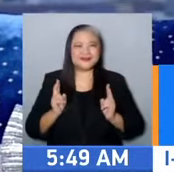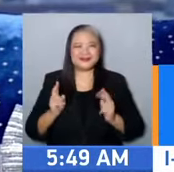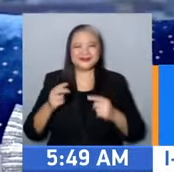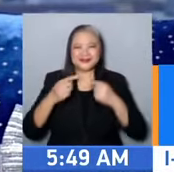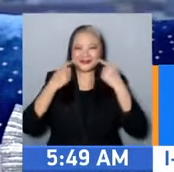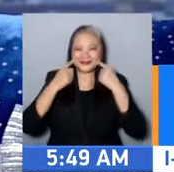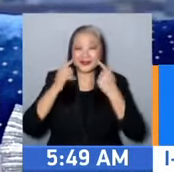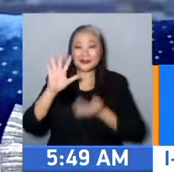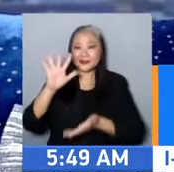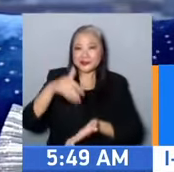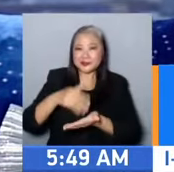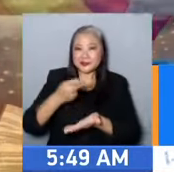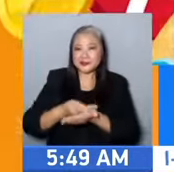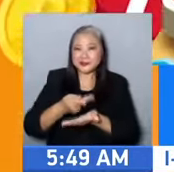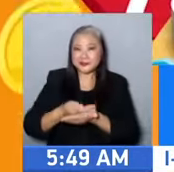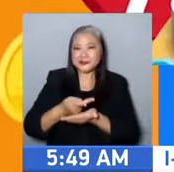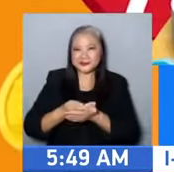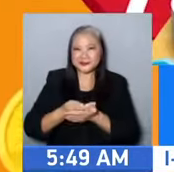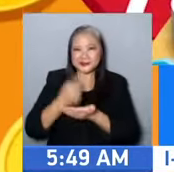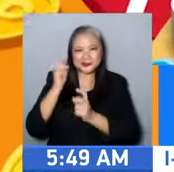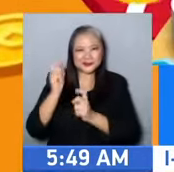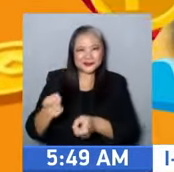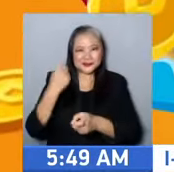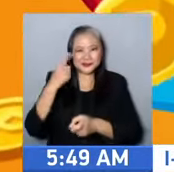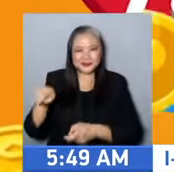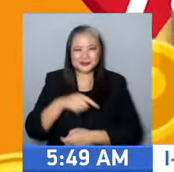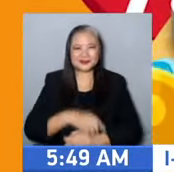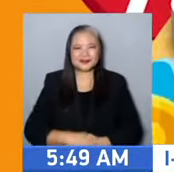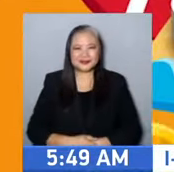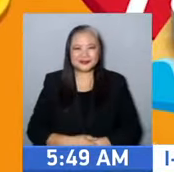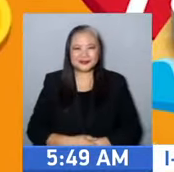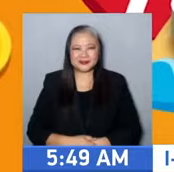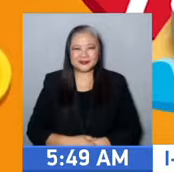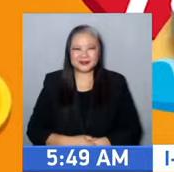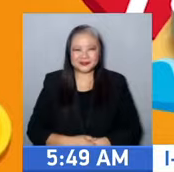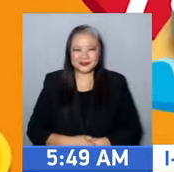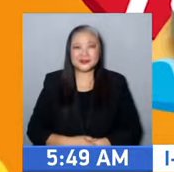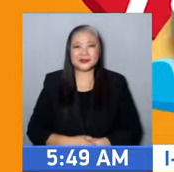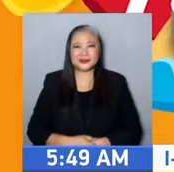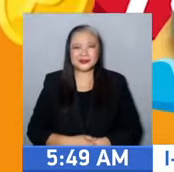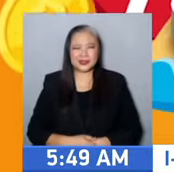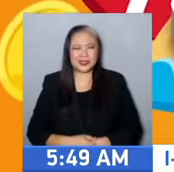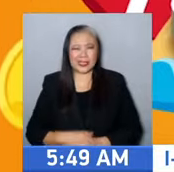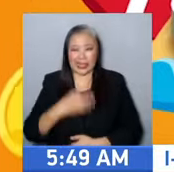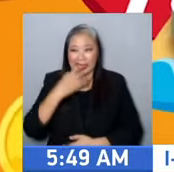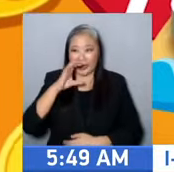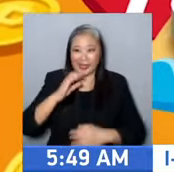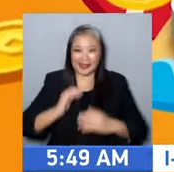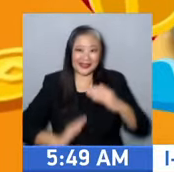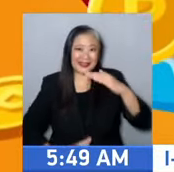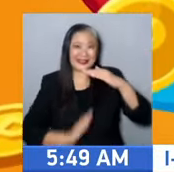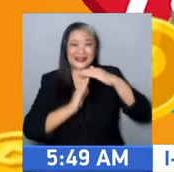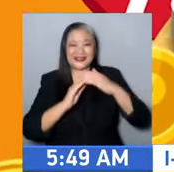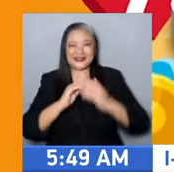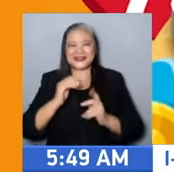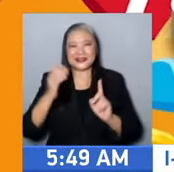sa Hit the Jackpot. Kailangan nyo lang hulaan ang mystery hot item natin na